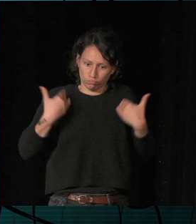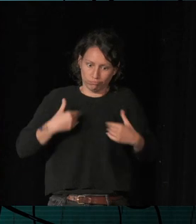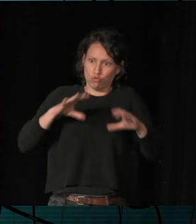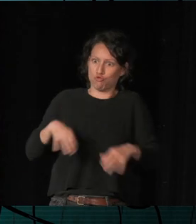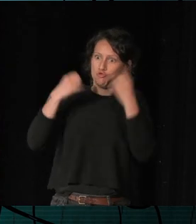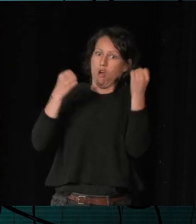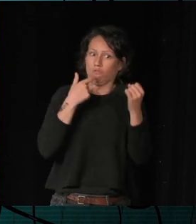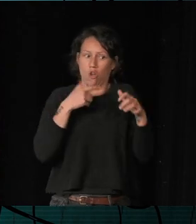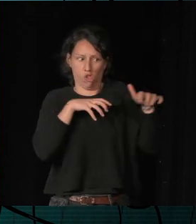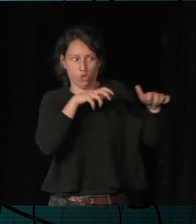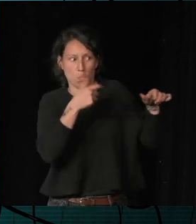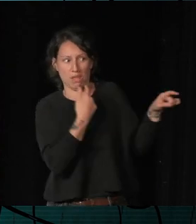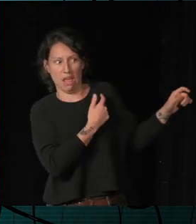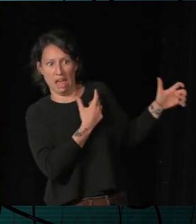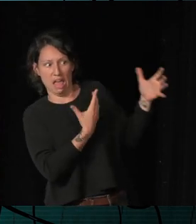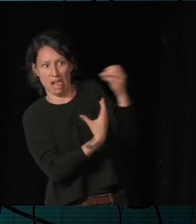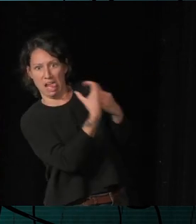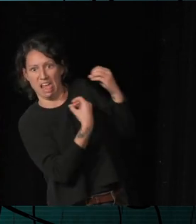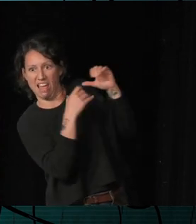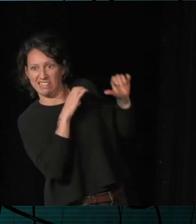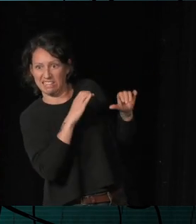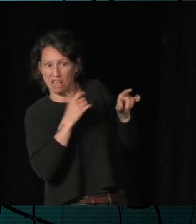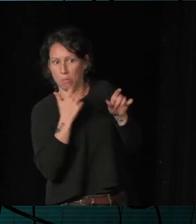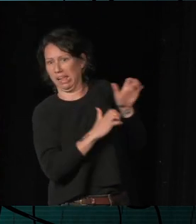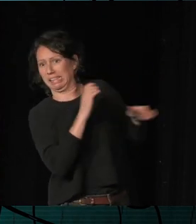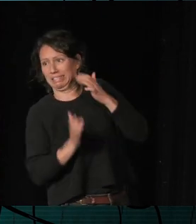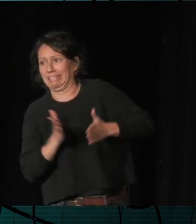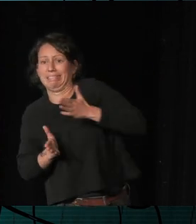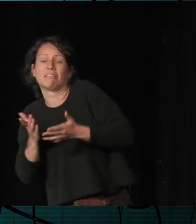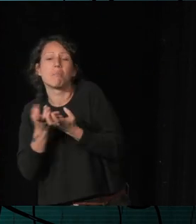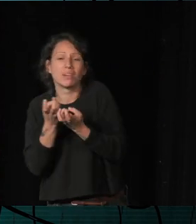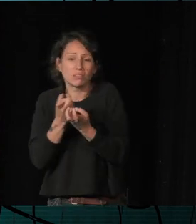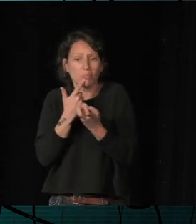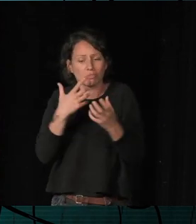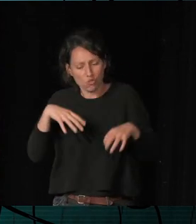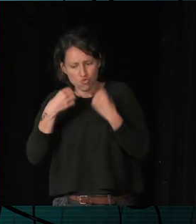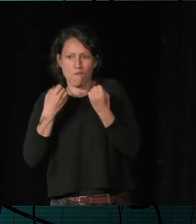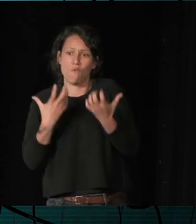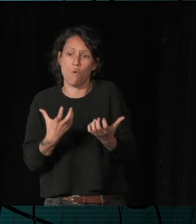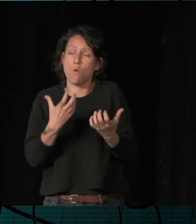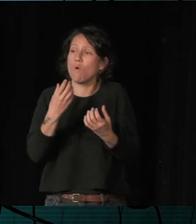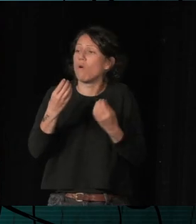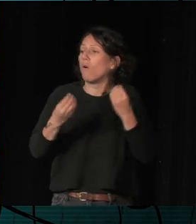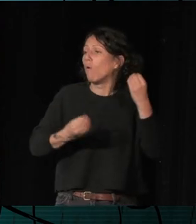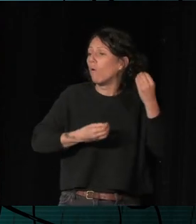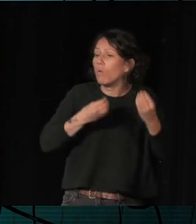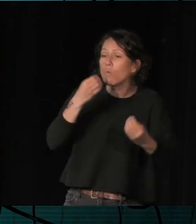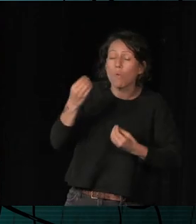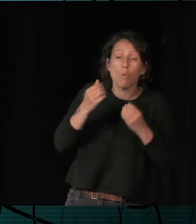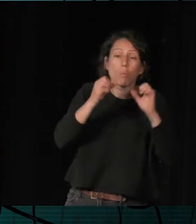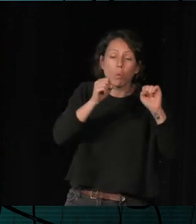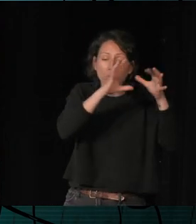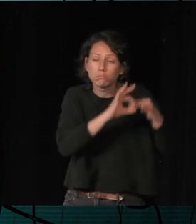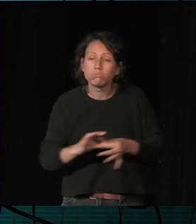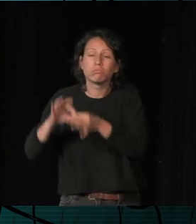zombies qui essayent de le tuer, de le bouffer. Mais ensuite, on peut aller dans n'importe quel roman de la littérature du 19e